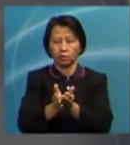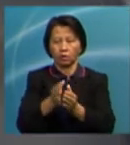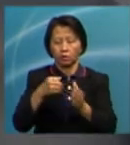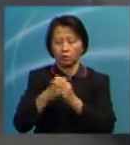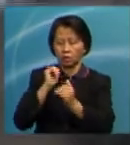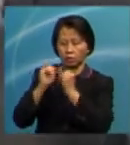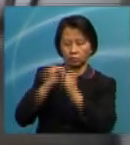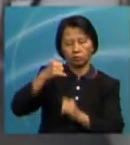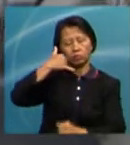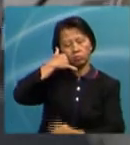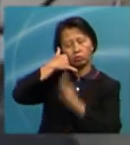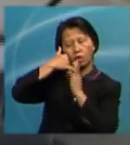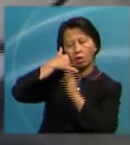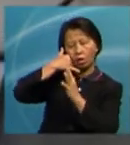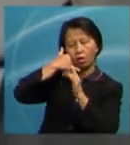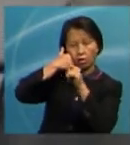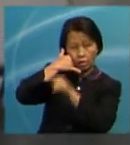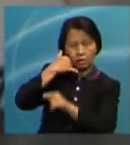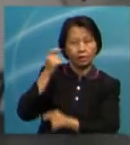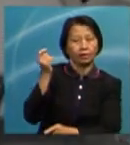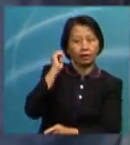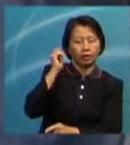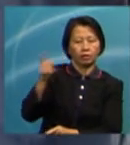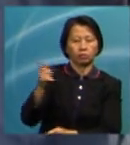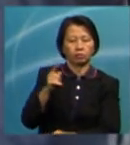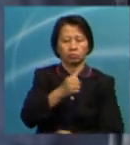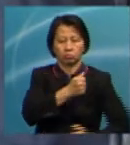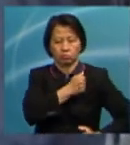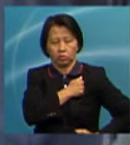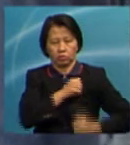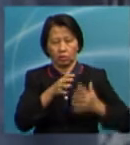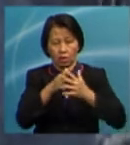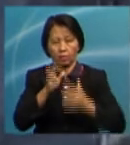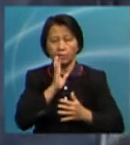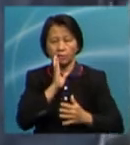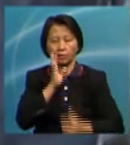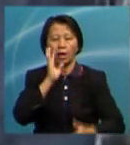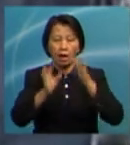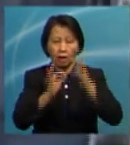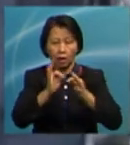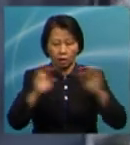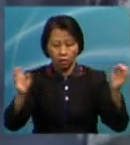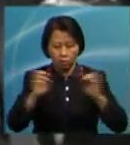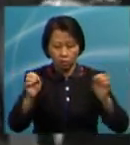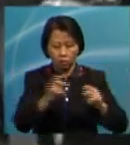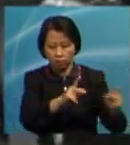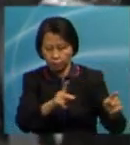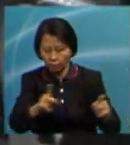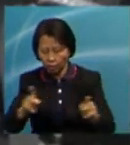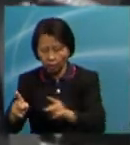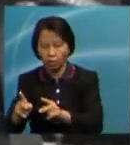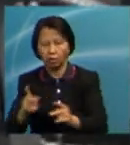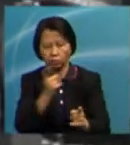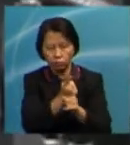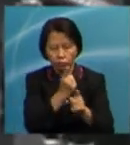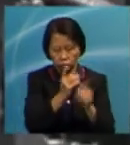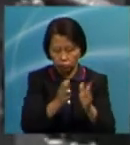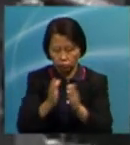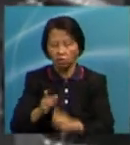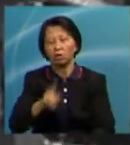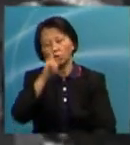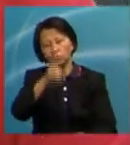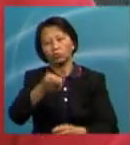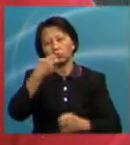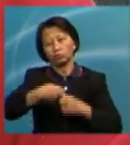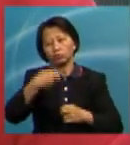temubual telefon bersama beliau seketika tadi komander Mark menyebut jika tiada pelan koordinasi yang teratur pasti